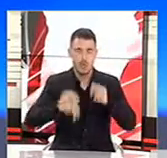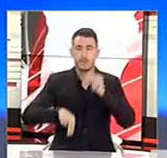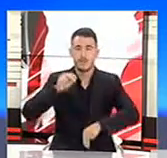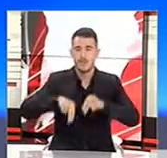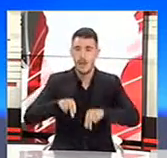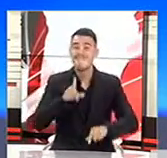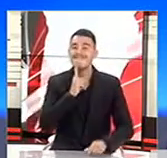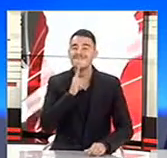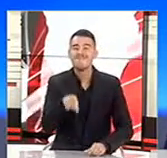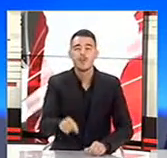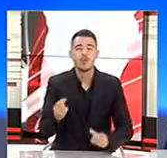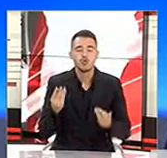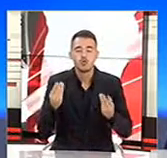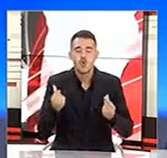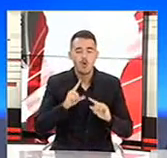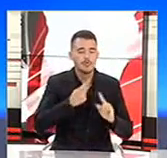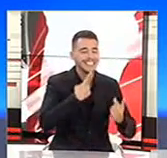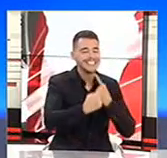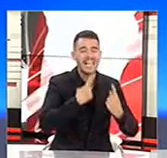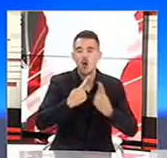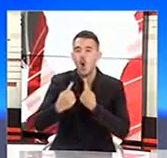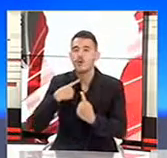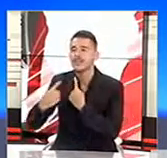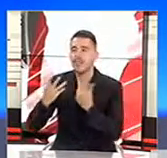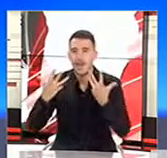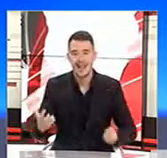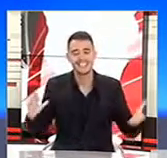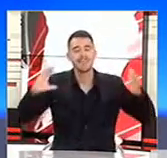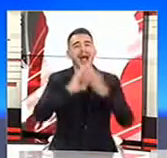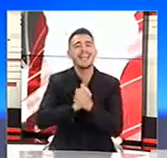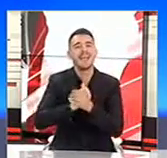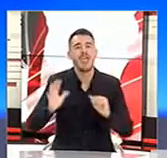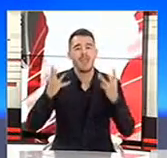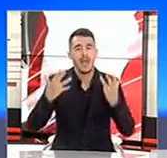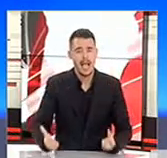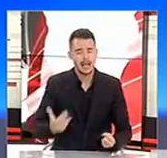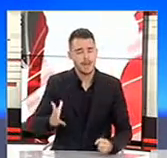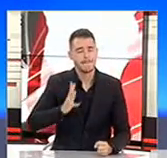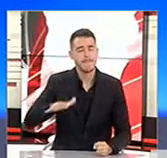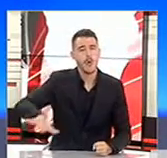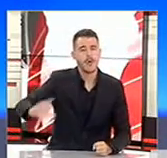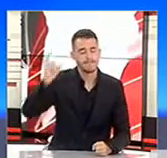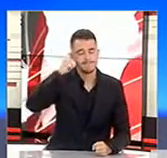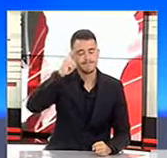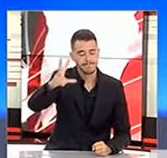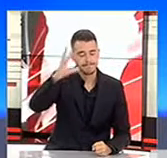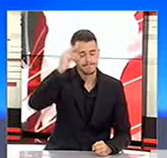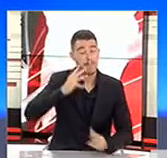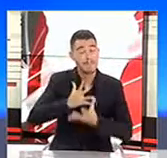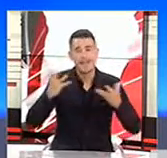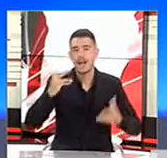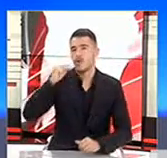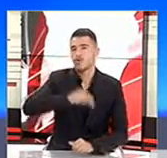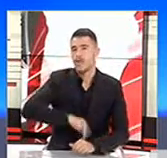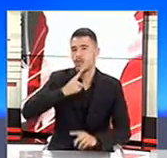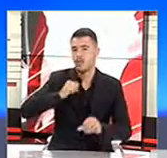θα αποτυπωθεί και πολύ γρήγορα οι πολίτες θα καταλάβουν τα ωφέλη από αυτή την πολύ μεγάλη και δημοκρατική μεταρρύθμιση στην